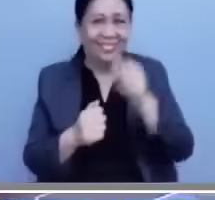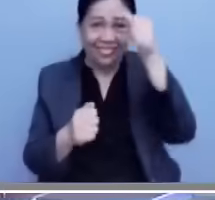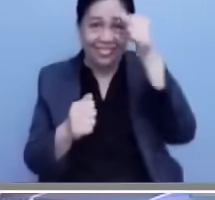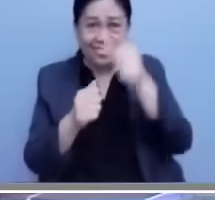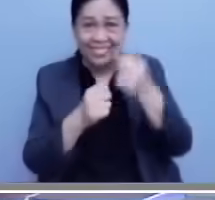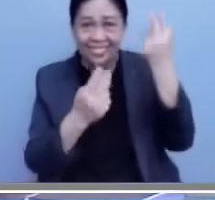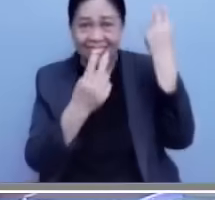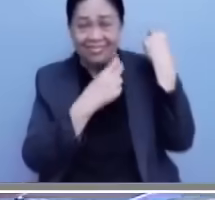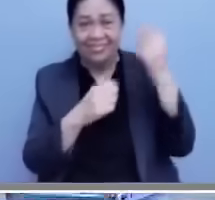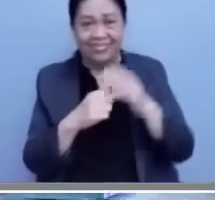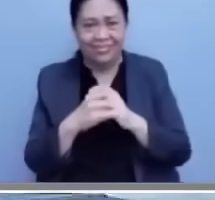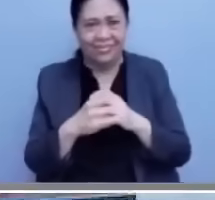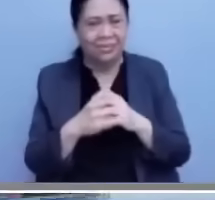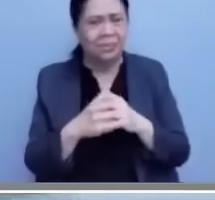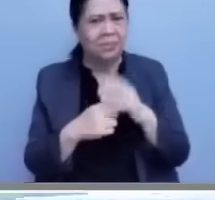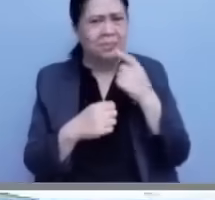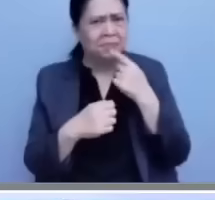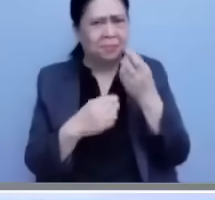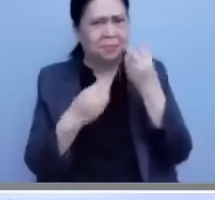At